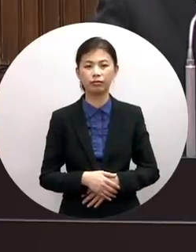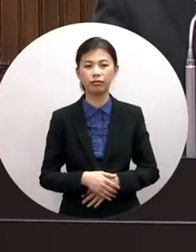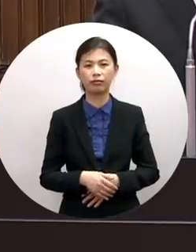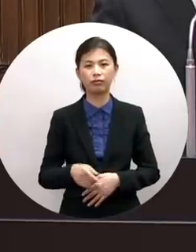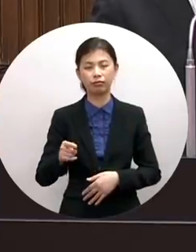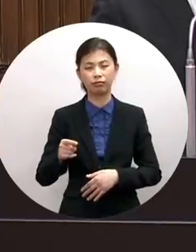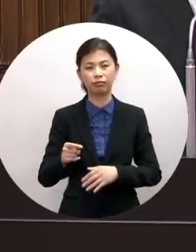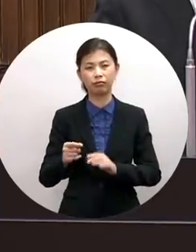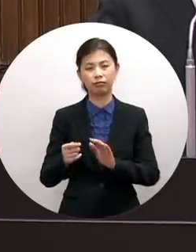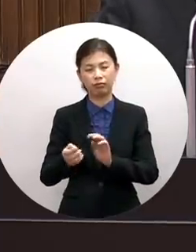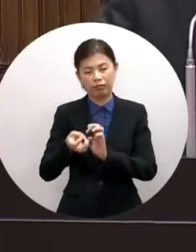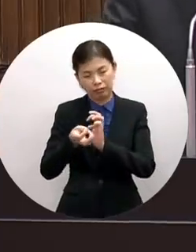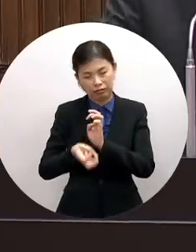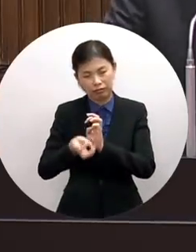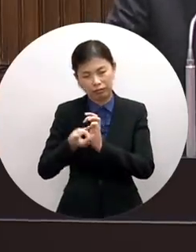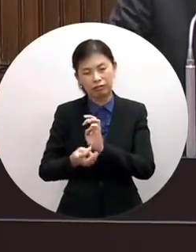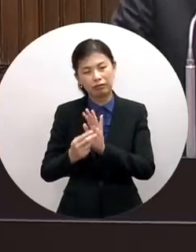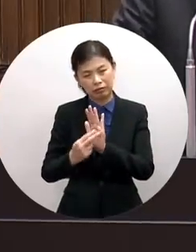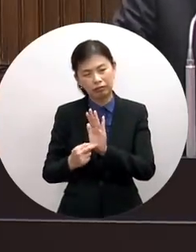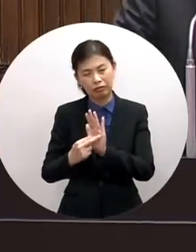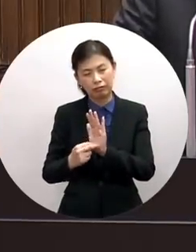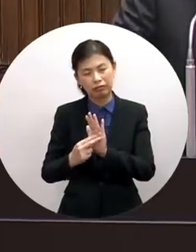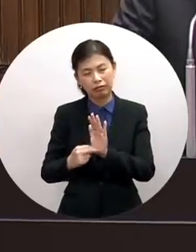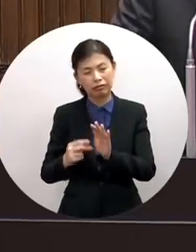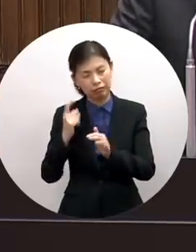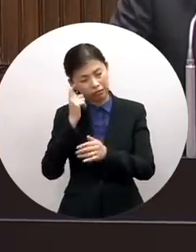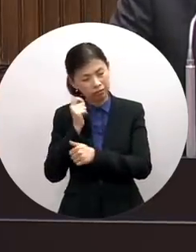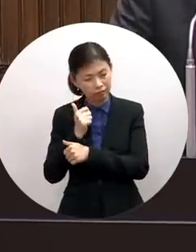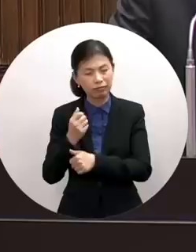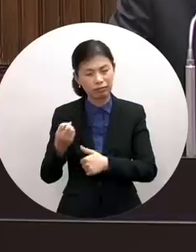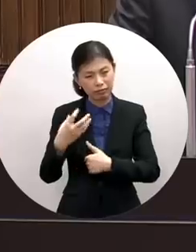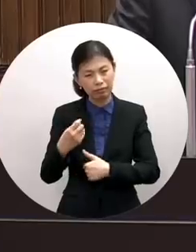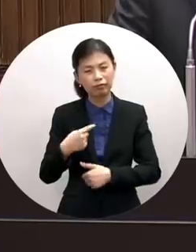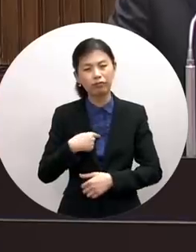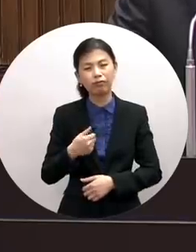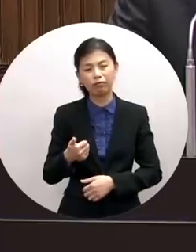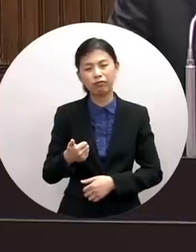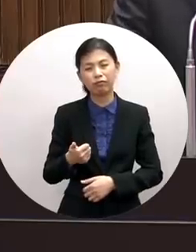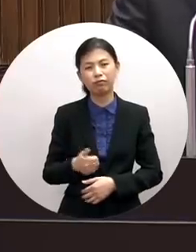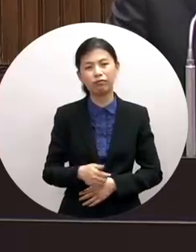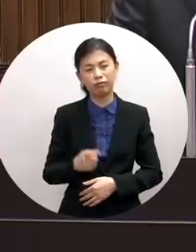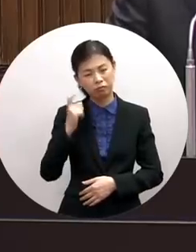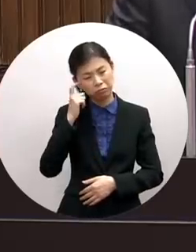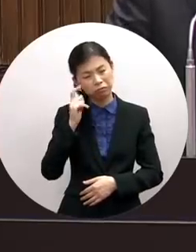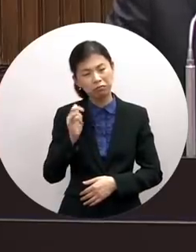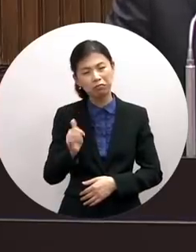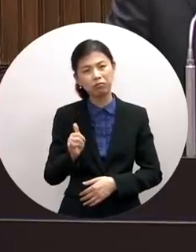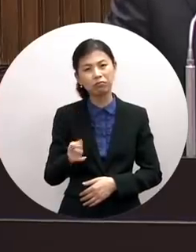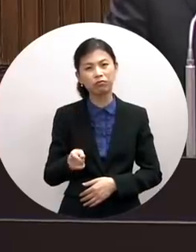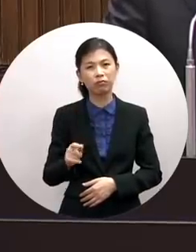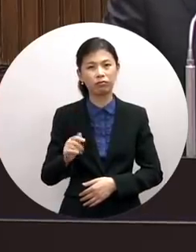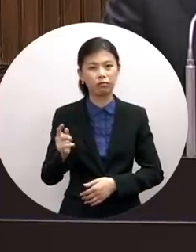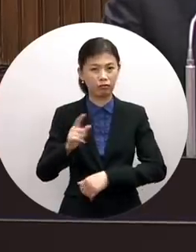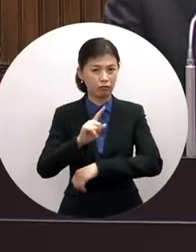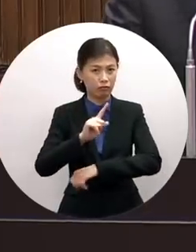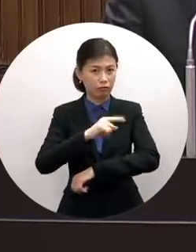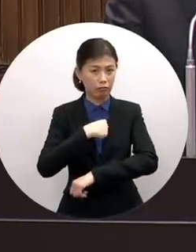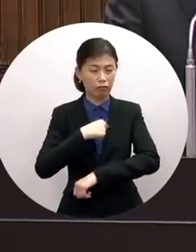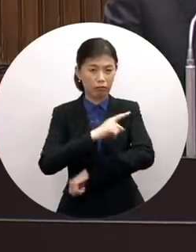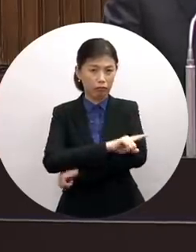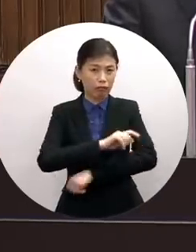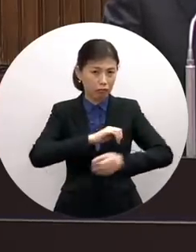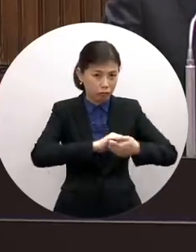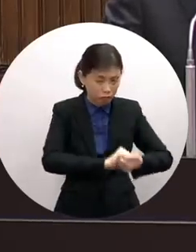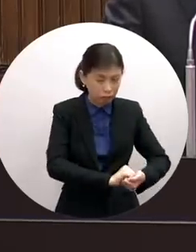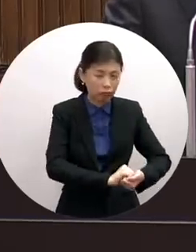很仔细的把各方面的这种都盘列出来，我们很肯定。而我要做最后决定，就如